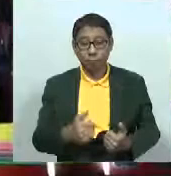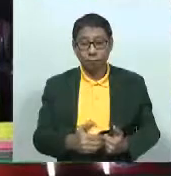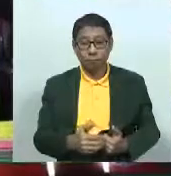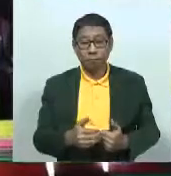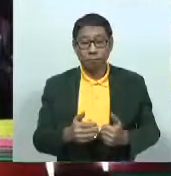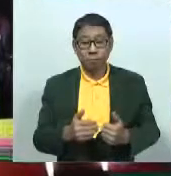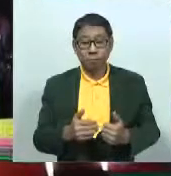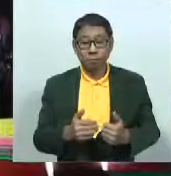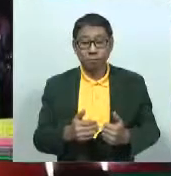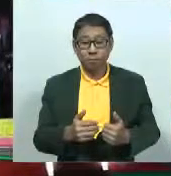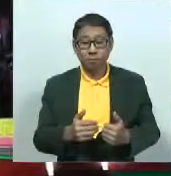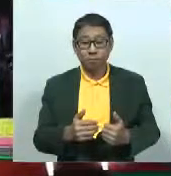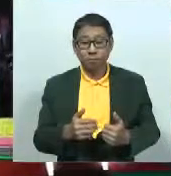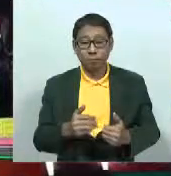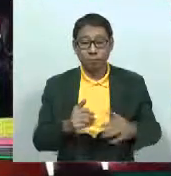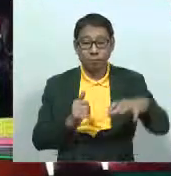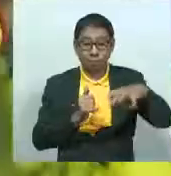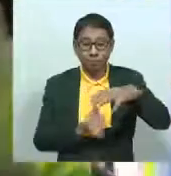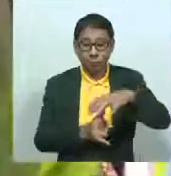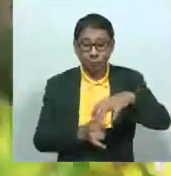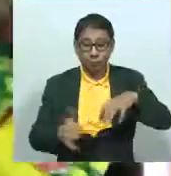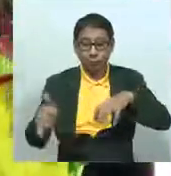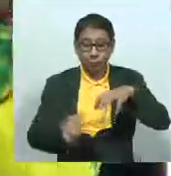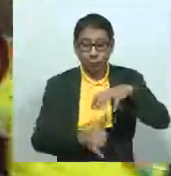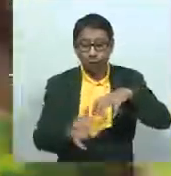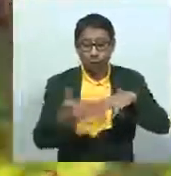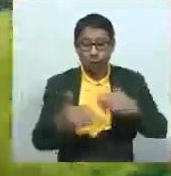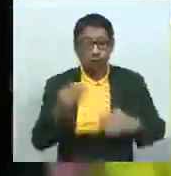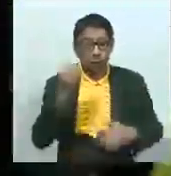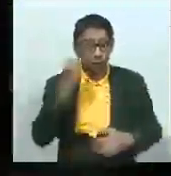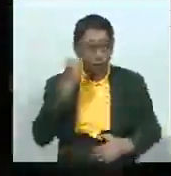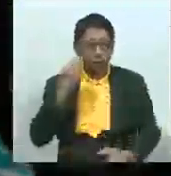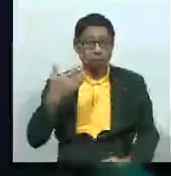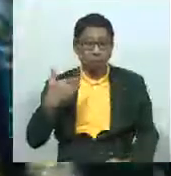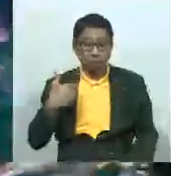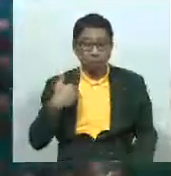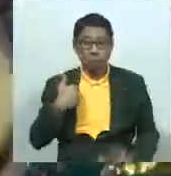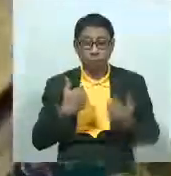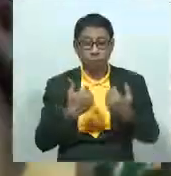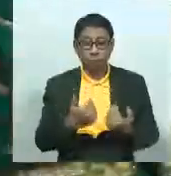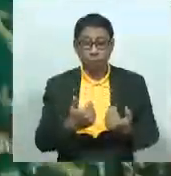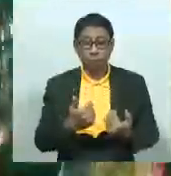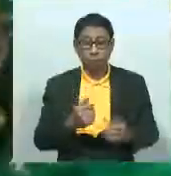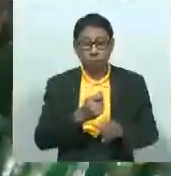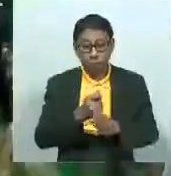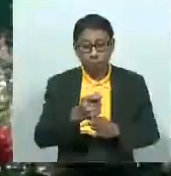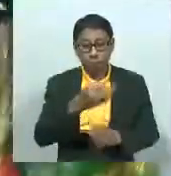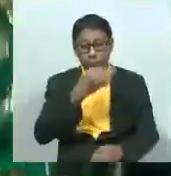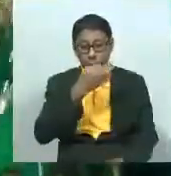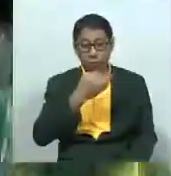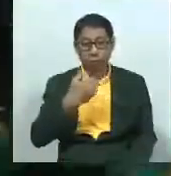ก็ไม่ต้องไปเร่ร่อนเตะฝุ่นจะมีบ้านก็มีถ้าเราอาชีพอะ